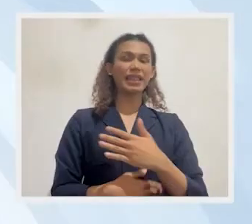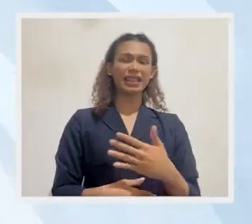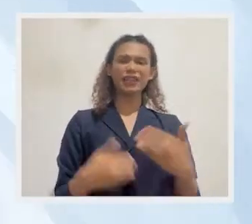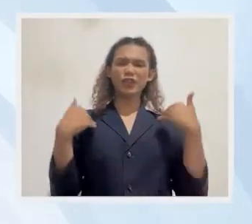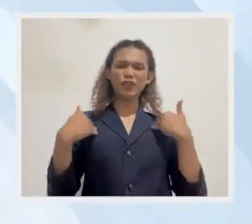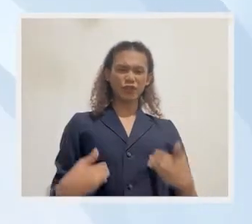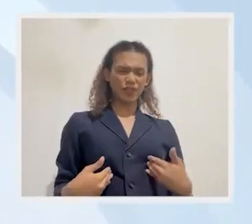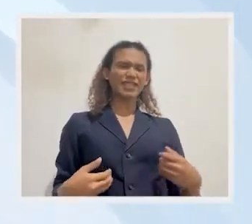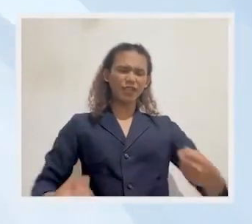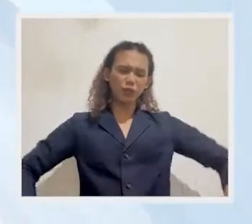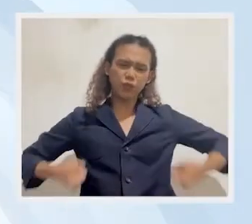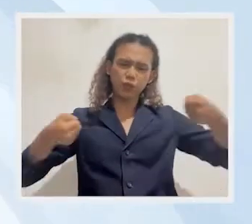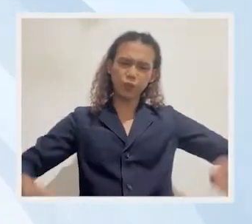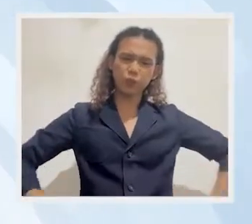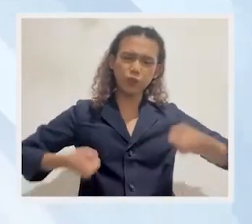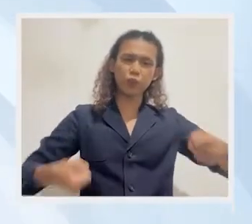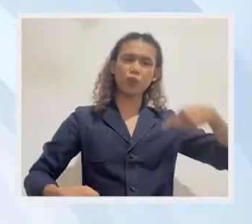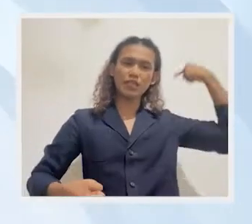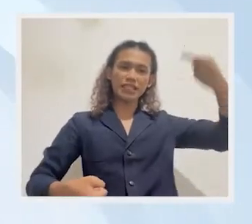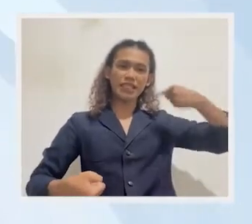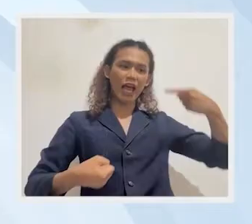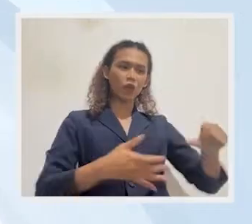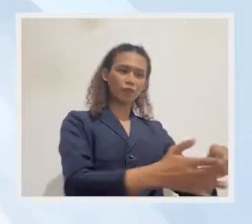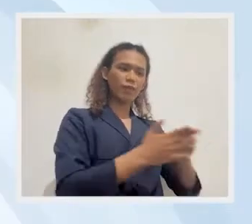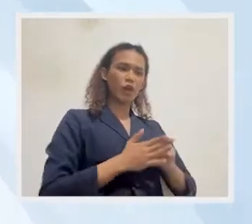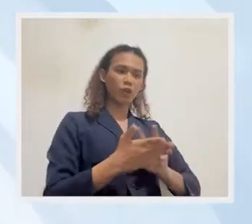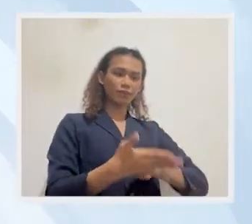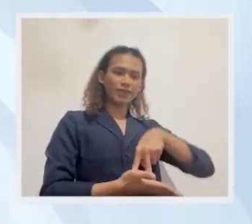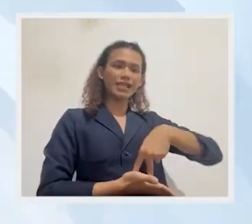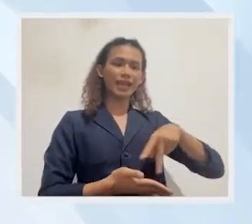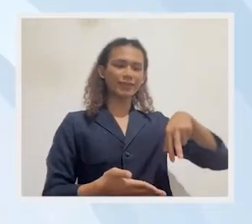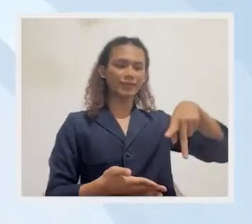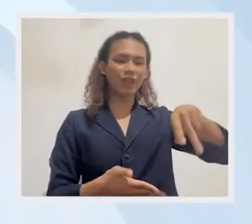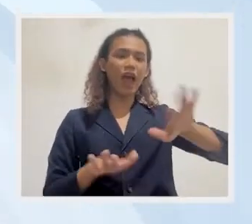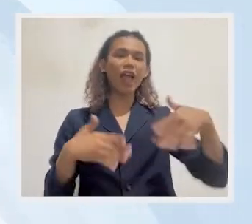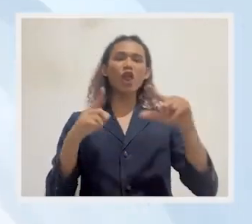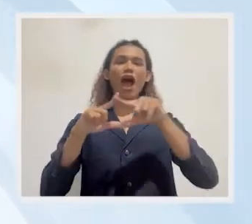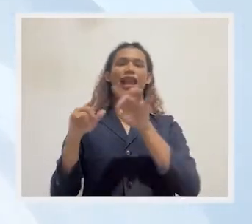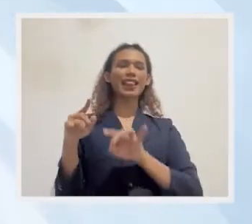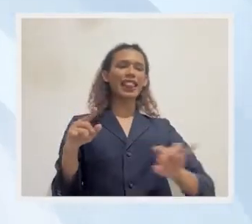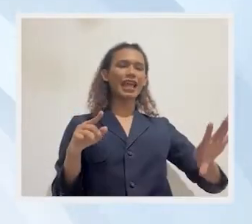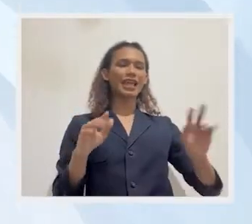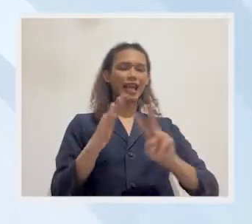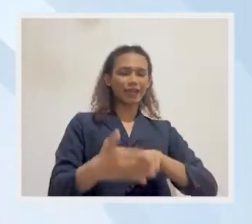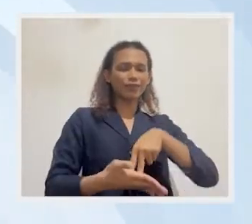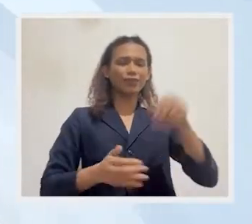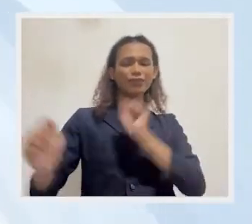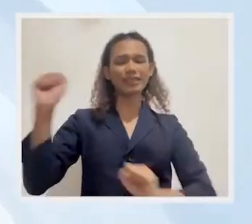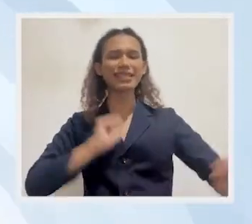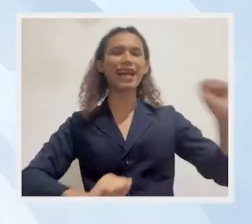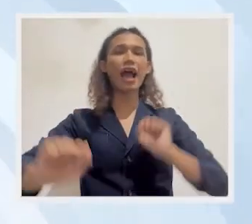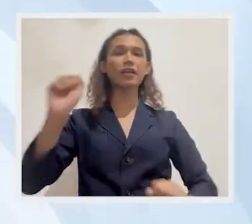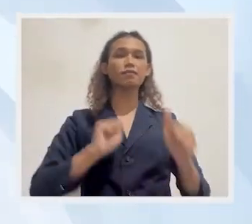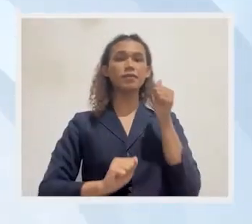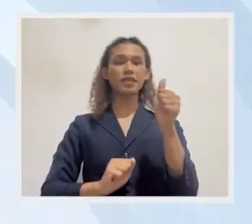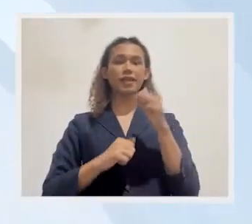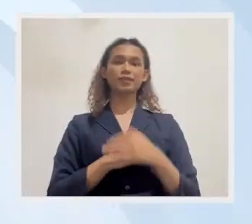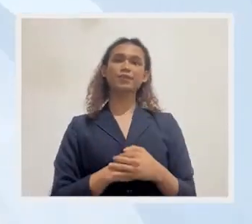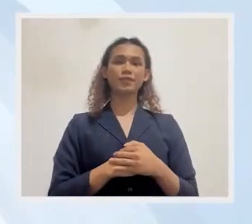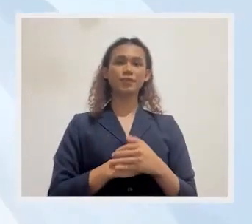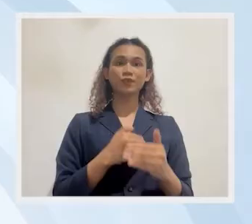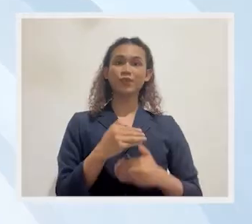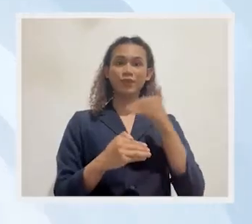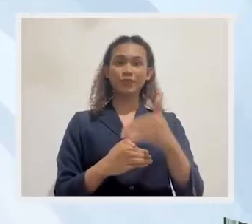mungkin menggunakan kursi roda, alat bantu berjalan, atau perangkat lainnya untuk membantu mereka bergerak.